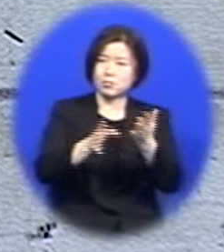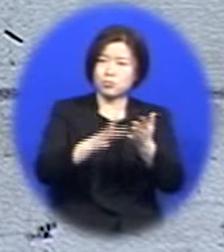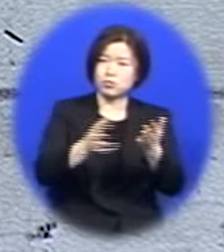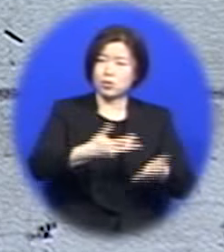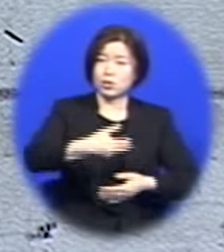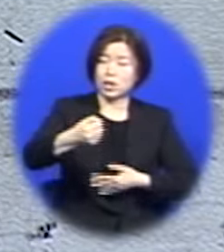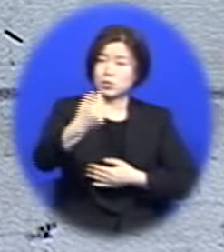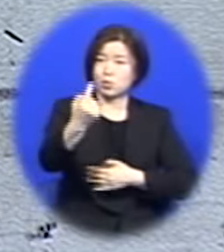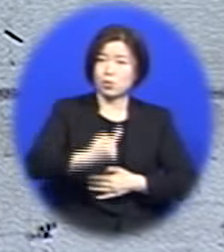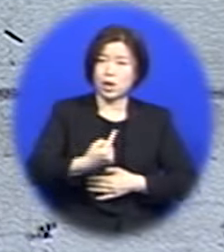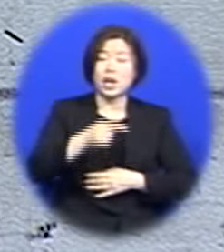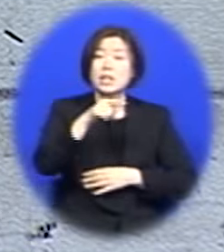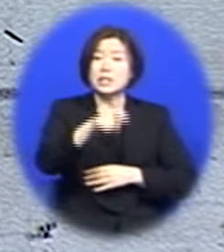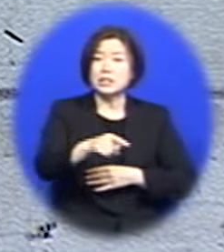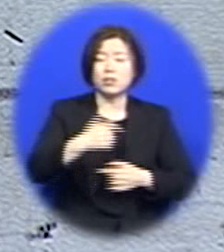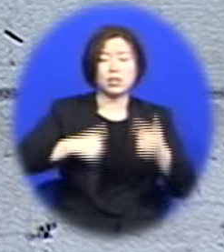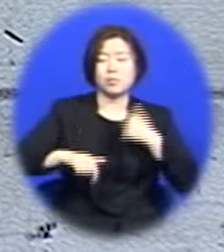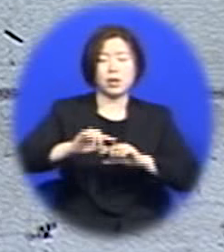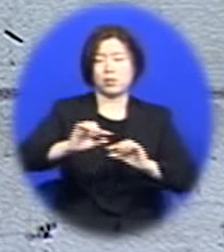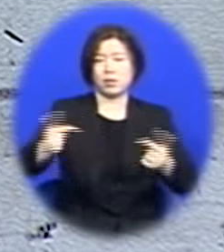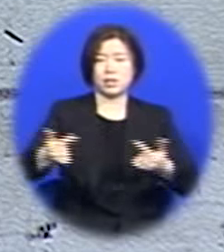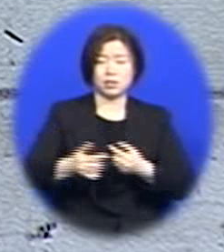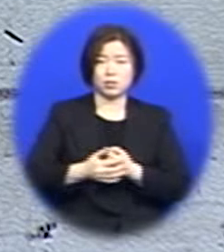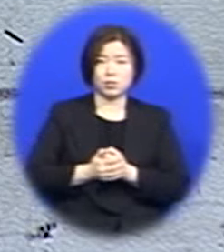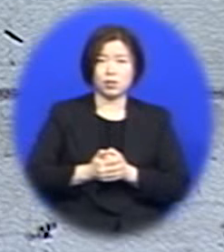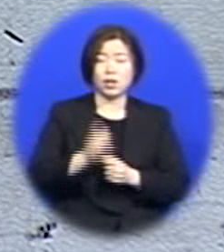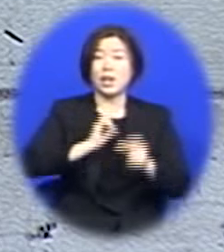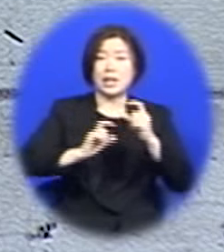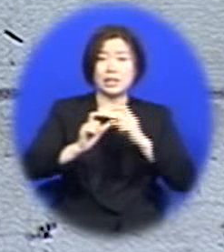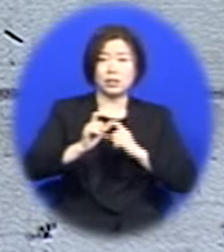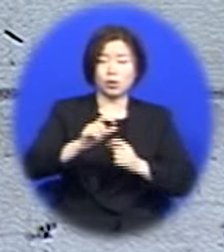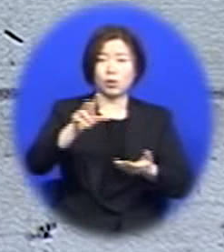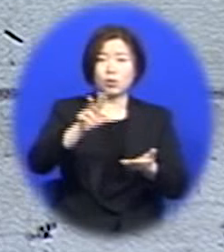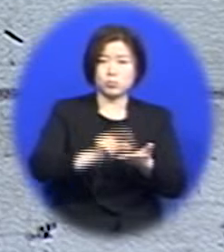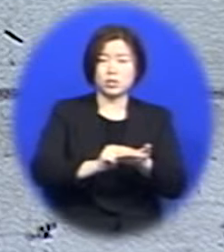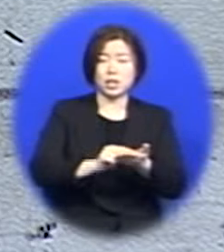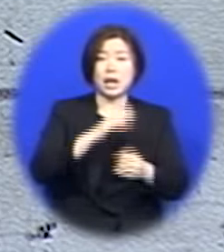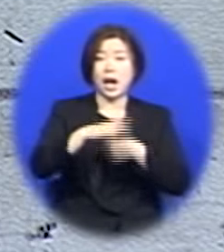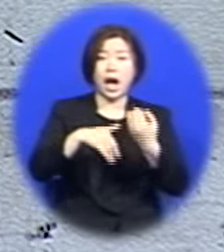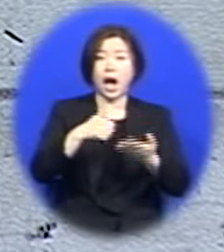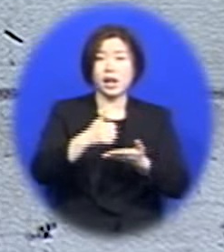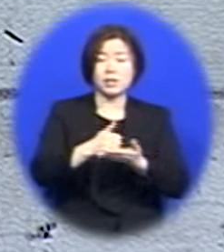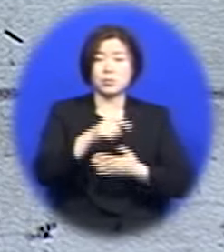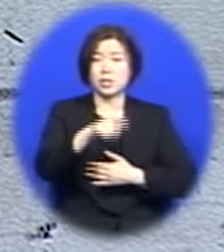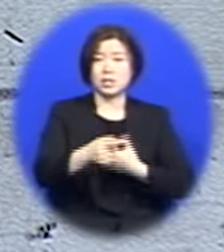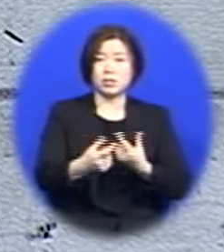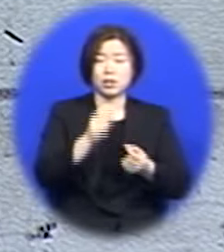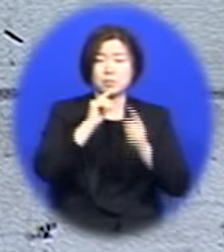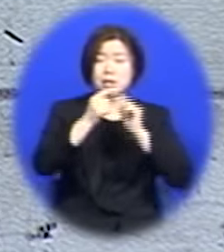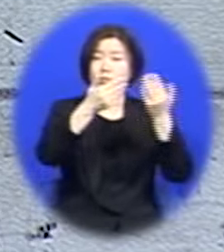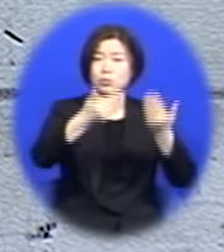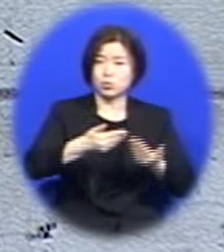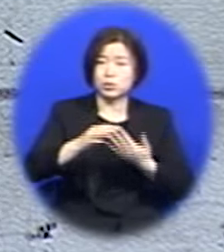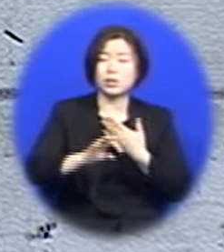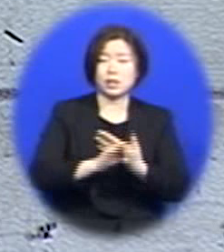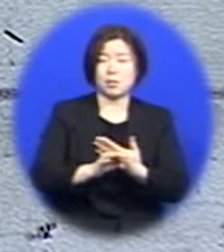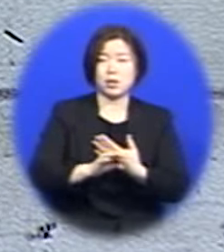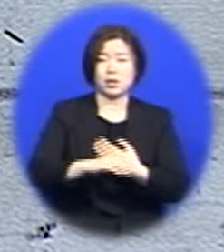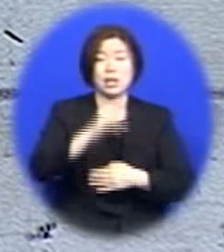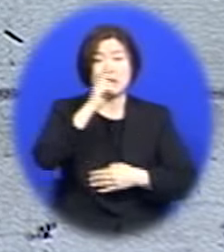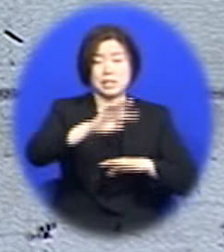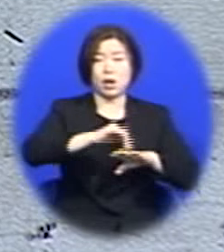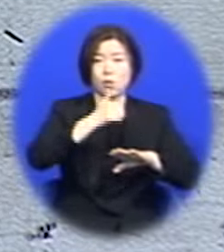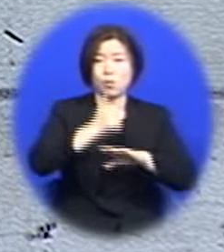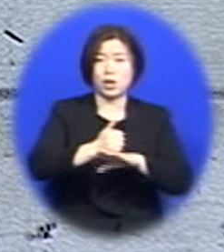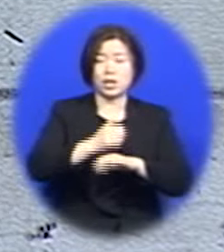그걸 기뻐하시는 게 아니라는 거예요. 그런데 더 문제는 하나님이 이렇게 말씀하셨다면 사울 왕이